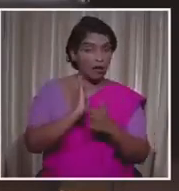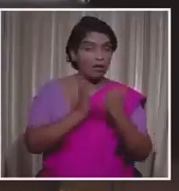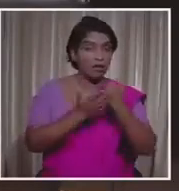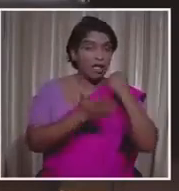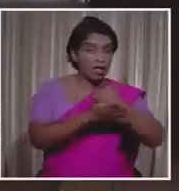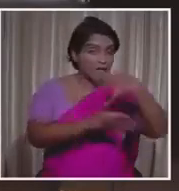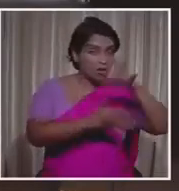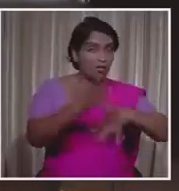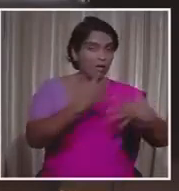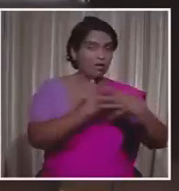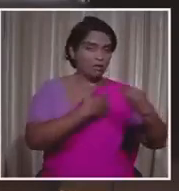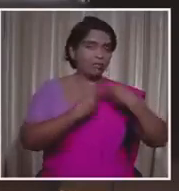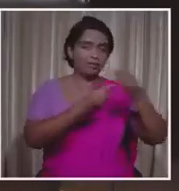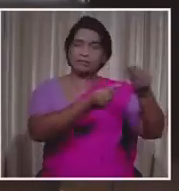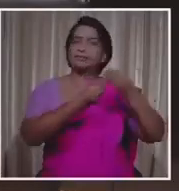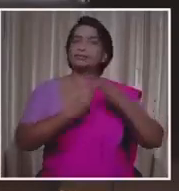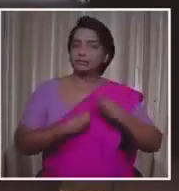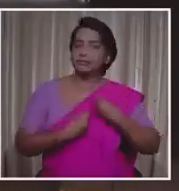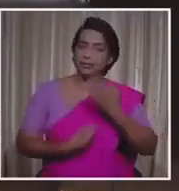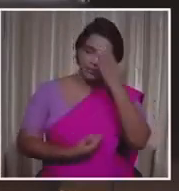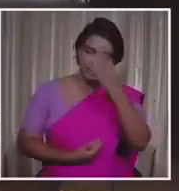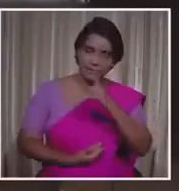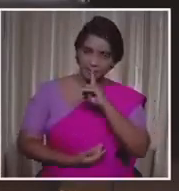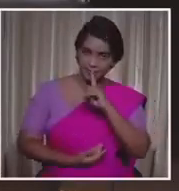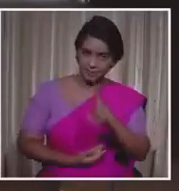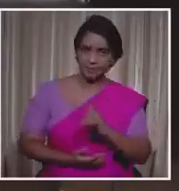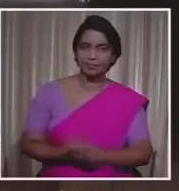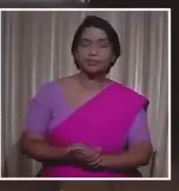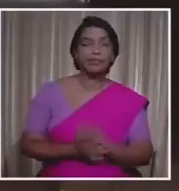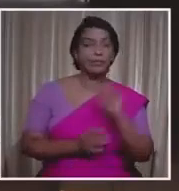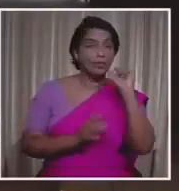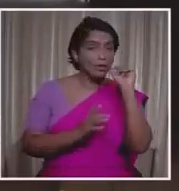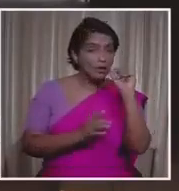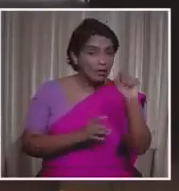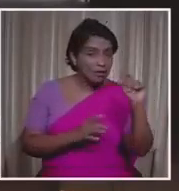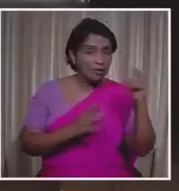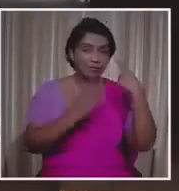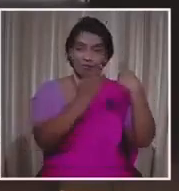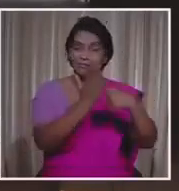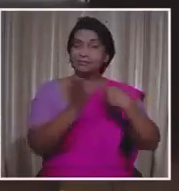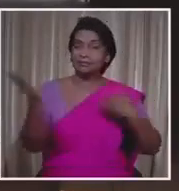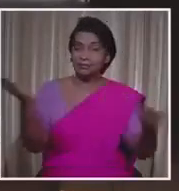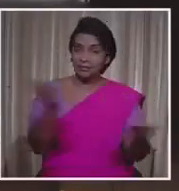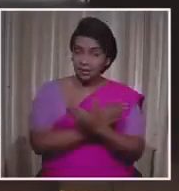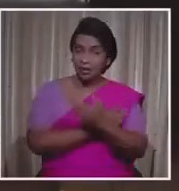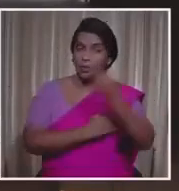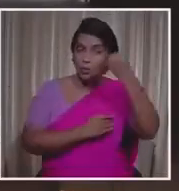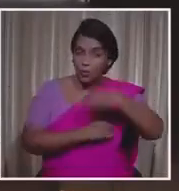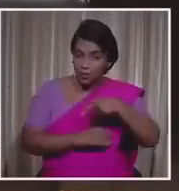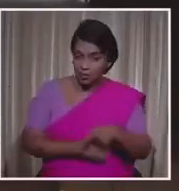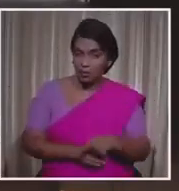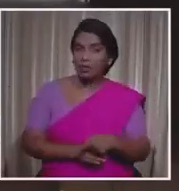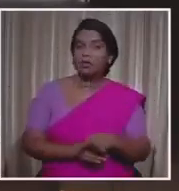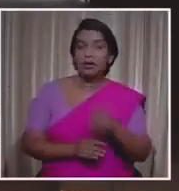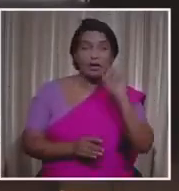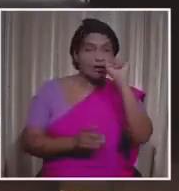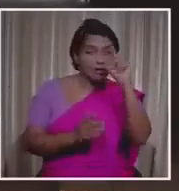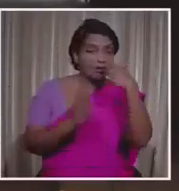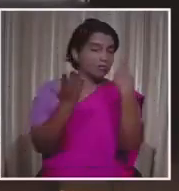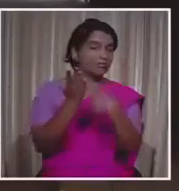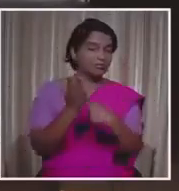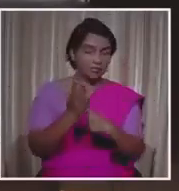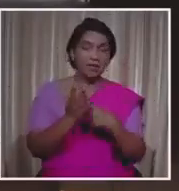දෙන මෙන් කාරුණිකව ඉල්ලා සිටිමි. නාම යෝජනා බාරගන්නා දිනයේදී නාම